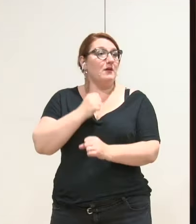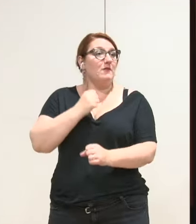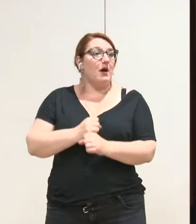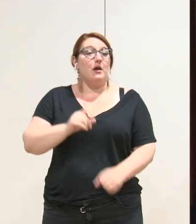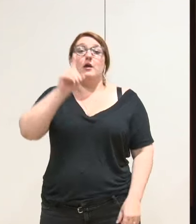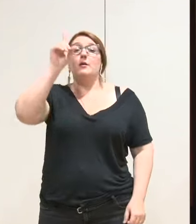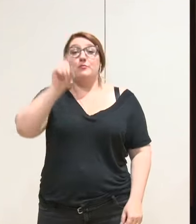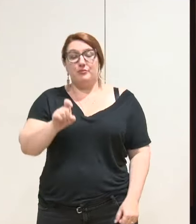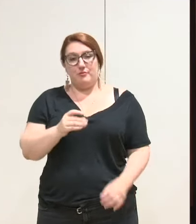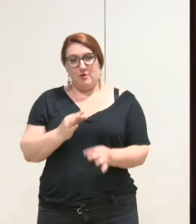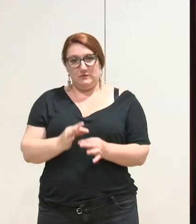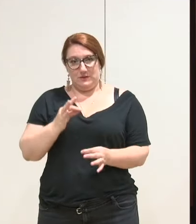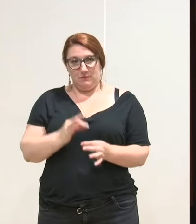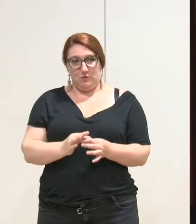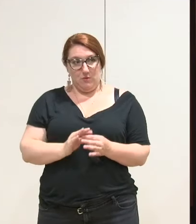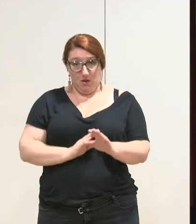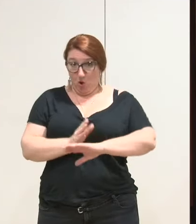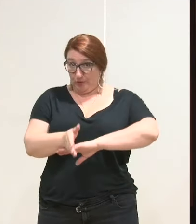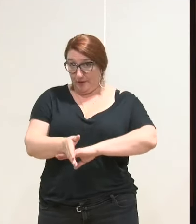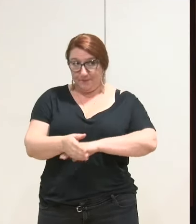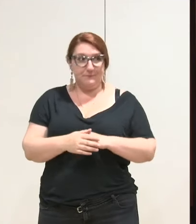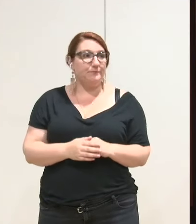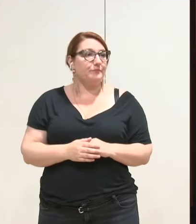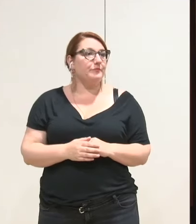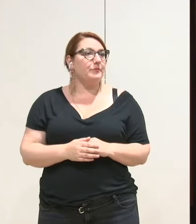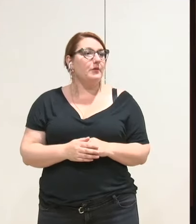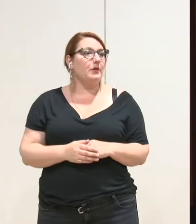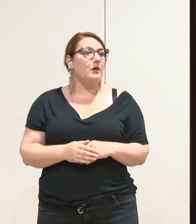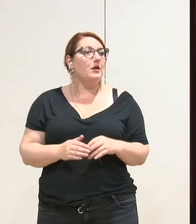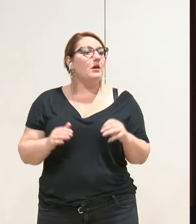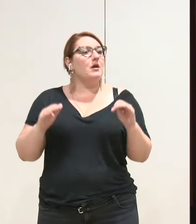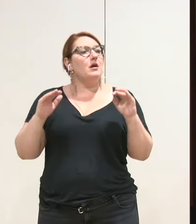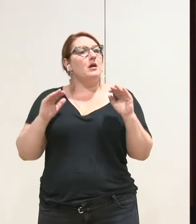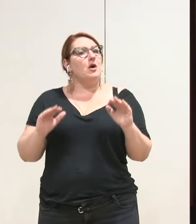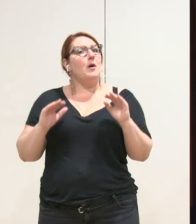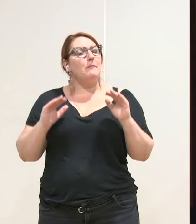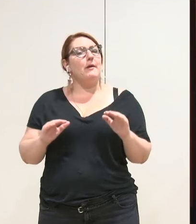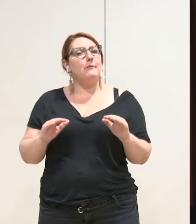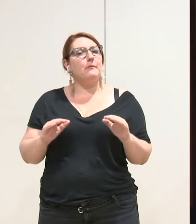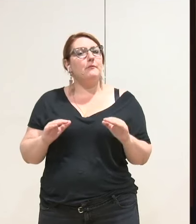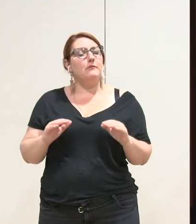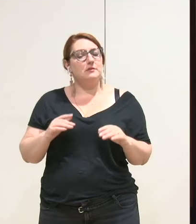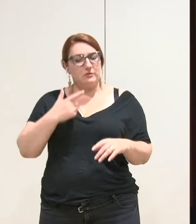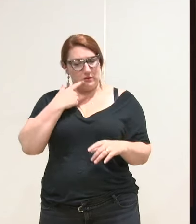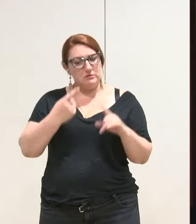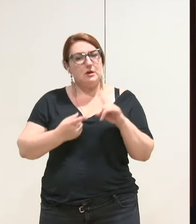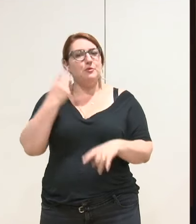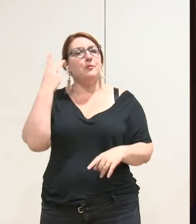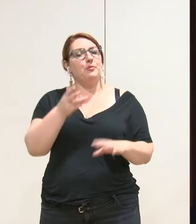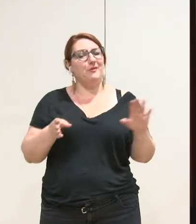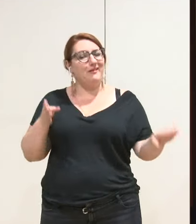de septembre ce qui quand même met en cause non seulement les enjeux de carrière des agents mais l'identité